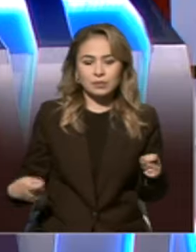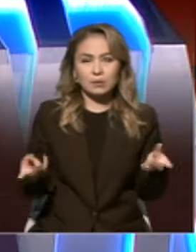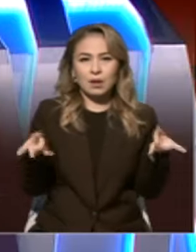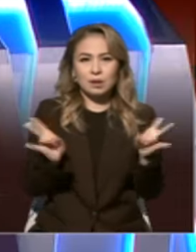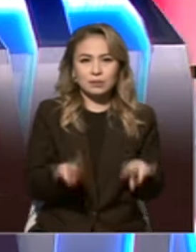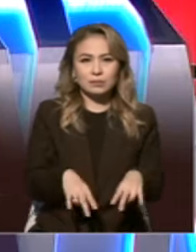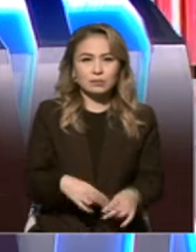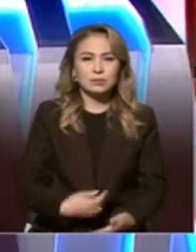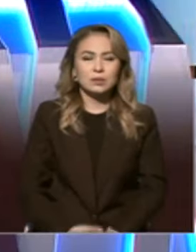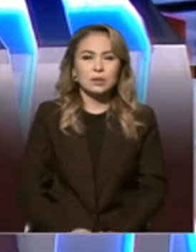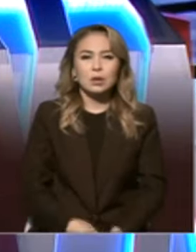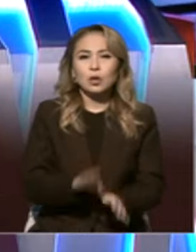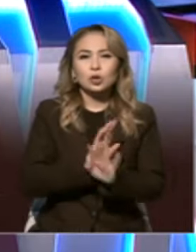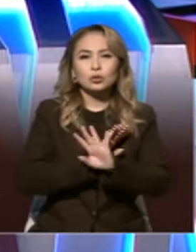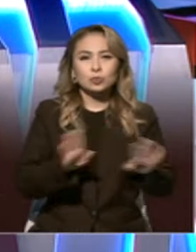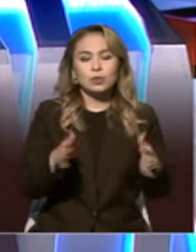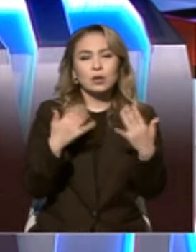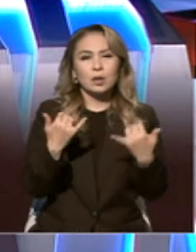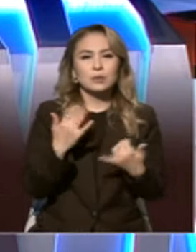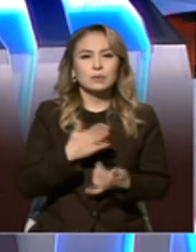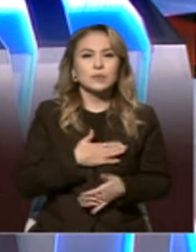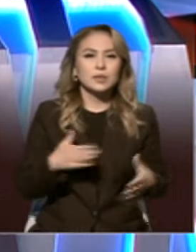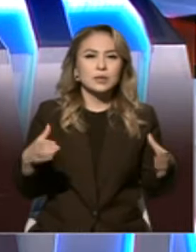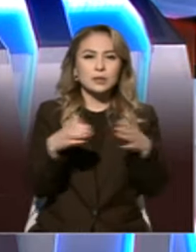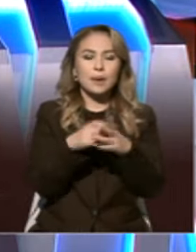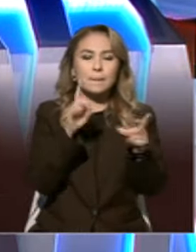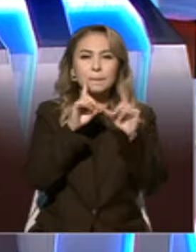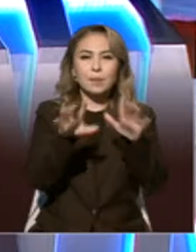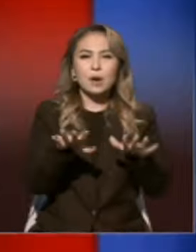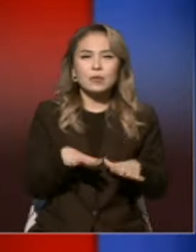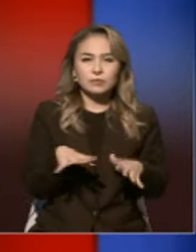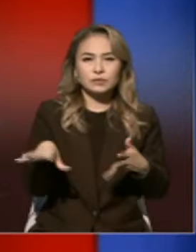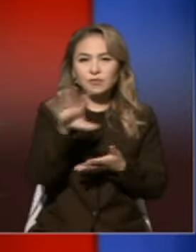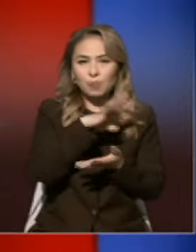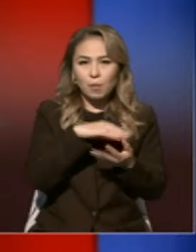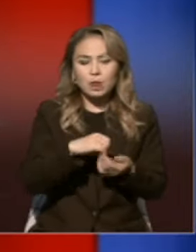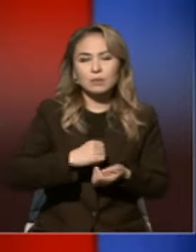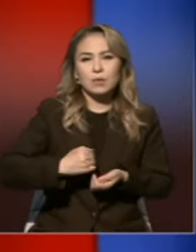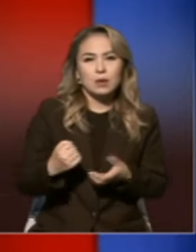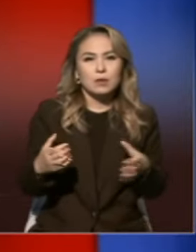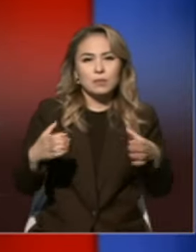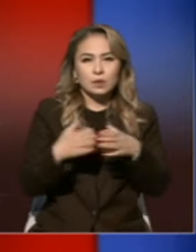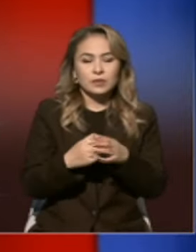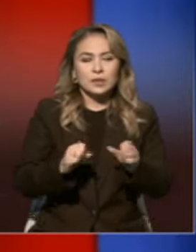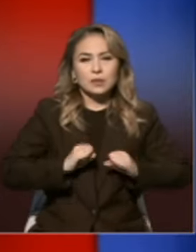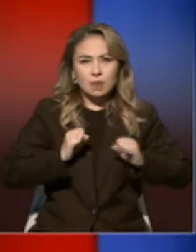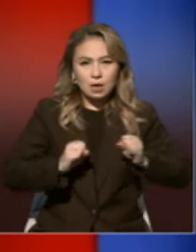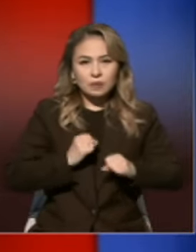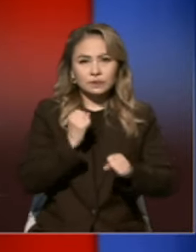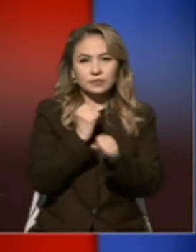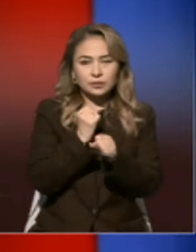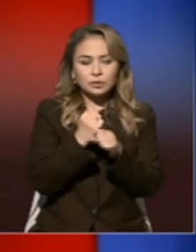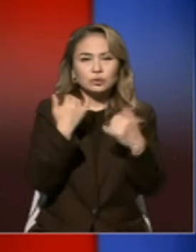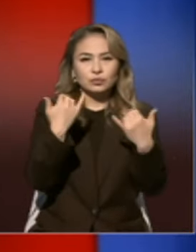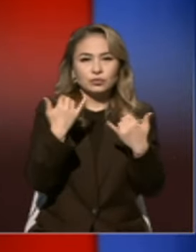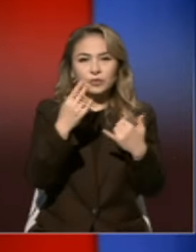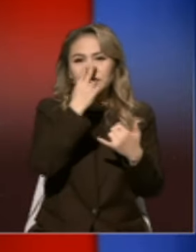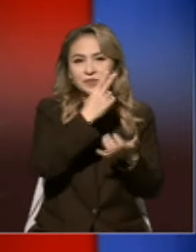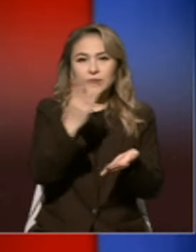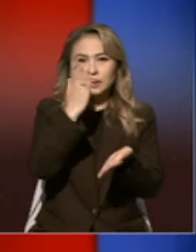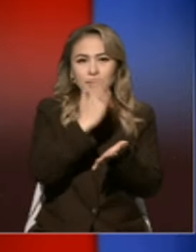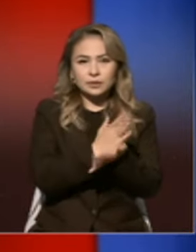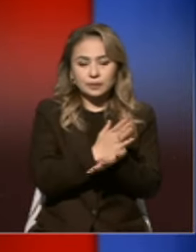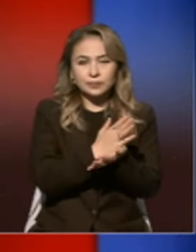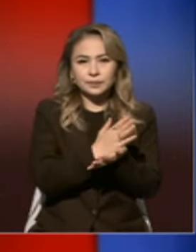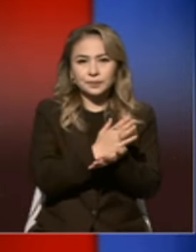қазіргі сәтте біздің парламент, сенат болсын, парламент мәжілісі болсын, барлық біздің әріптестеріміз жан жақты өңірлерде, оны өздеріңізді көріп отқан боларсыздар. Құрметті